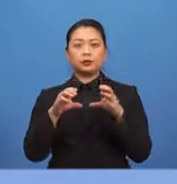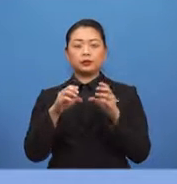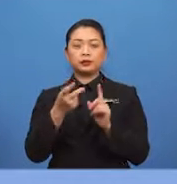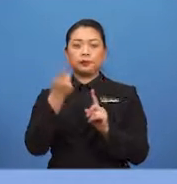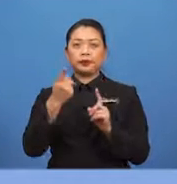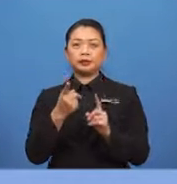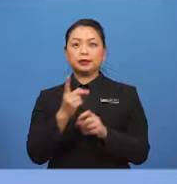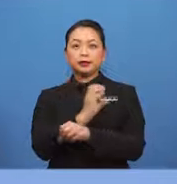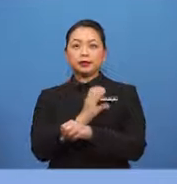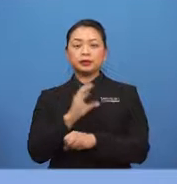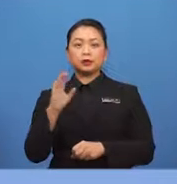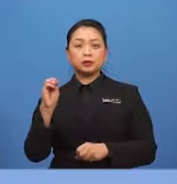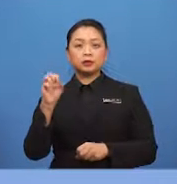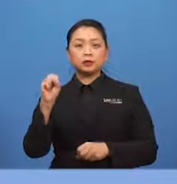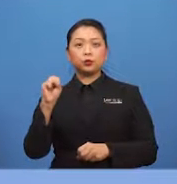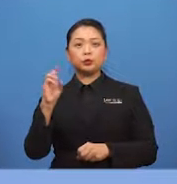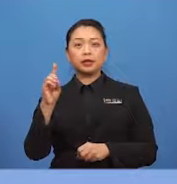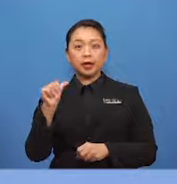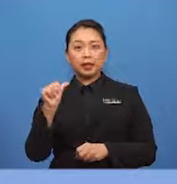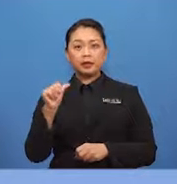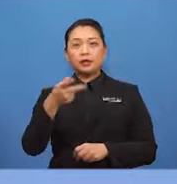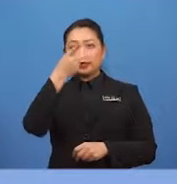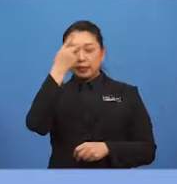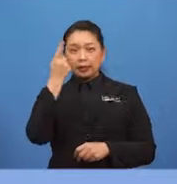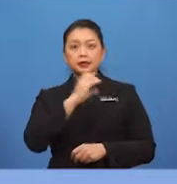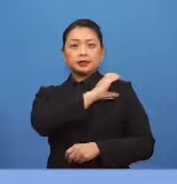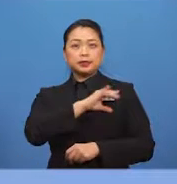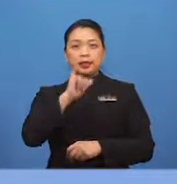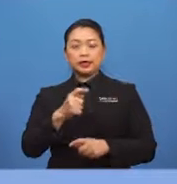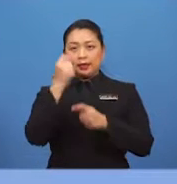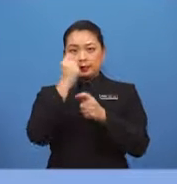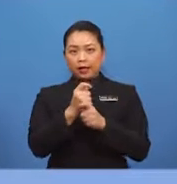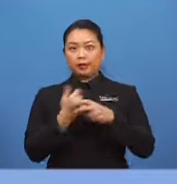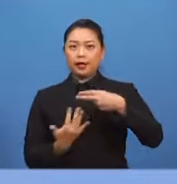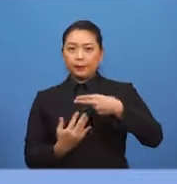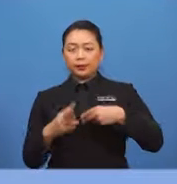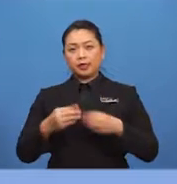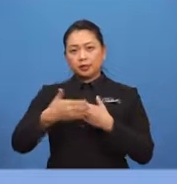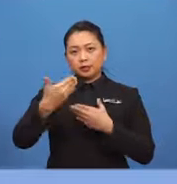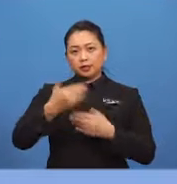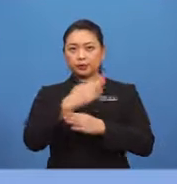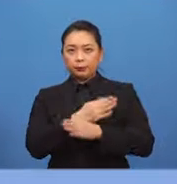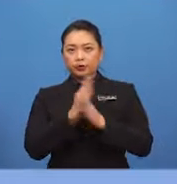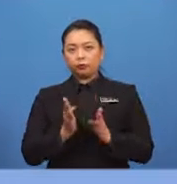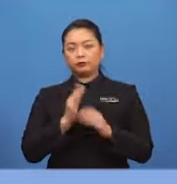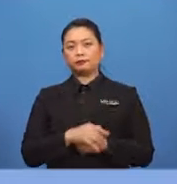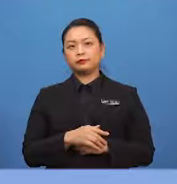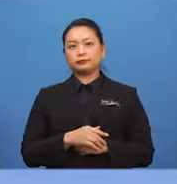daripada kaca soda kapur kerana cirinya yang tahan haba dan mudah dibentuk.